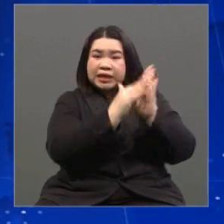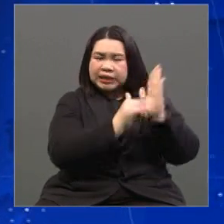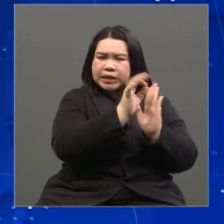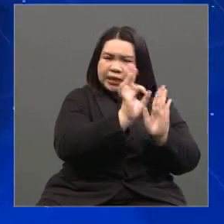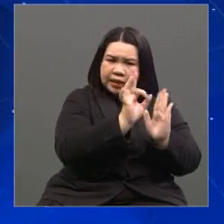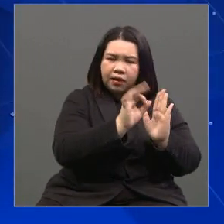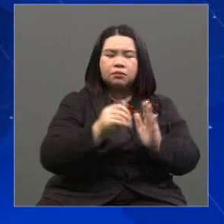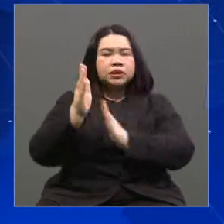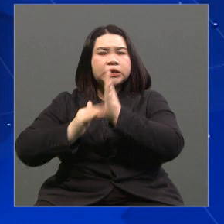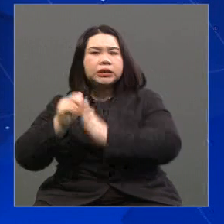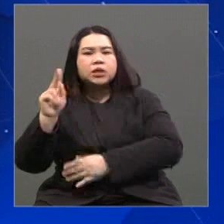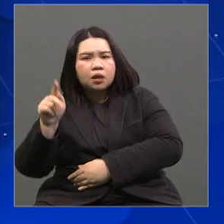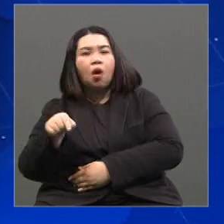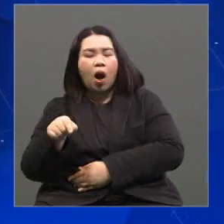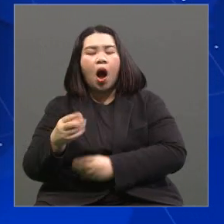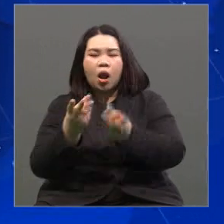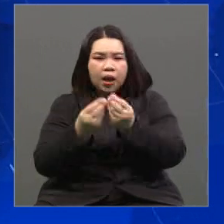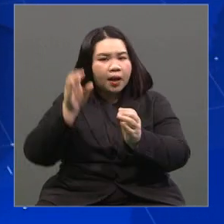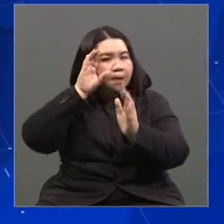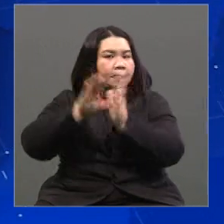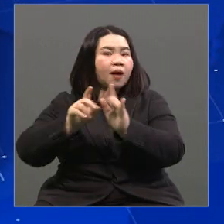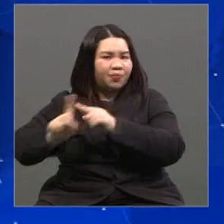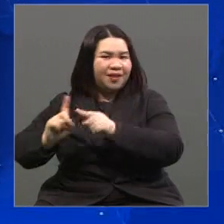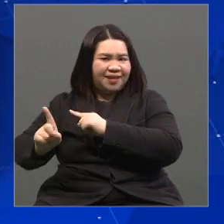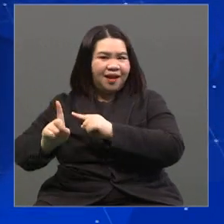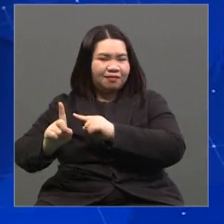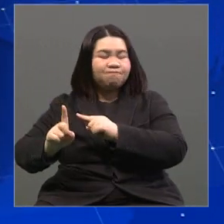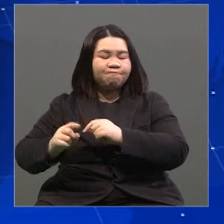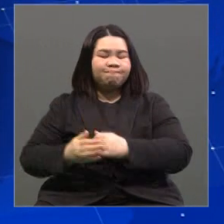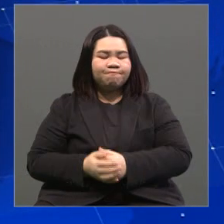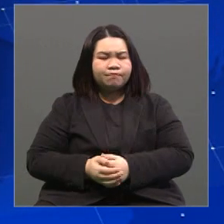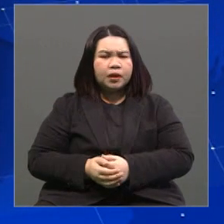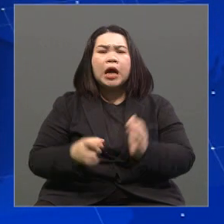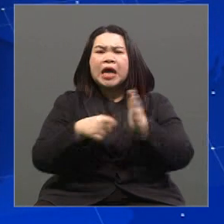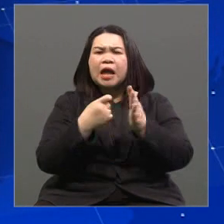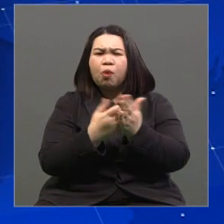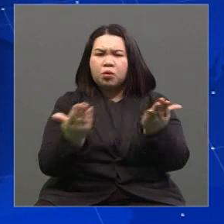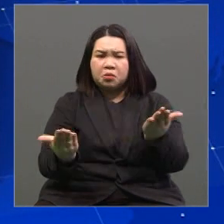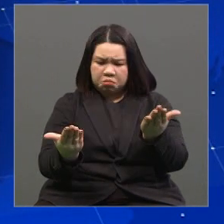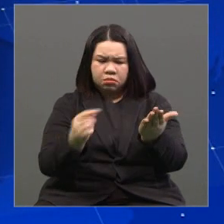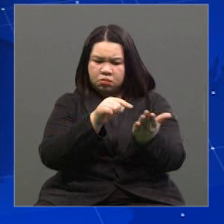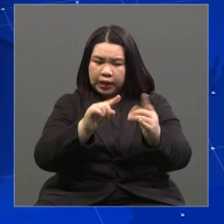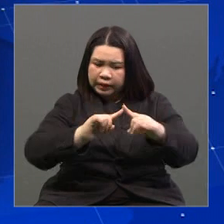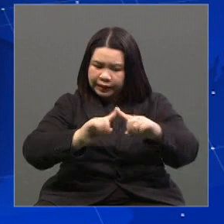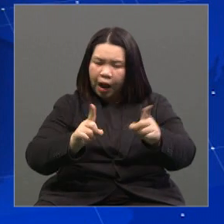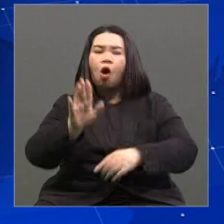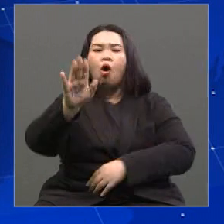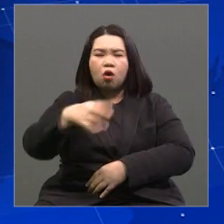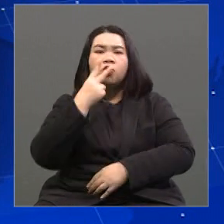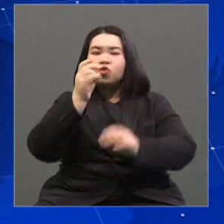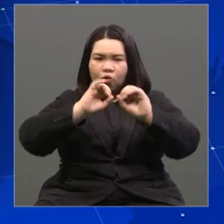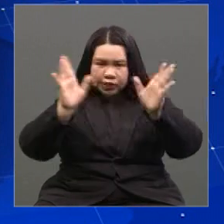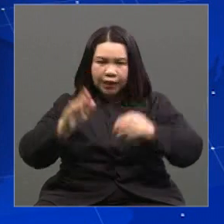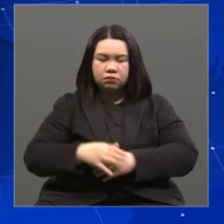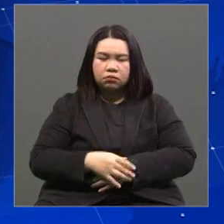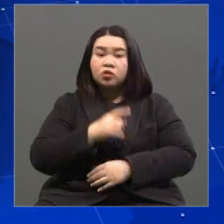องค์ประกอบทั้งในเรื่องของหมายเลขหรือว่าตราสัญลักษณ์อะไรต่างๆคือที่ทำให้มันแตกต่างเพราะอะไรให้ประชาชนสังเกตกันได้อย่างชัด